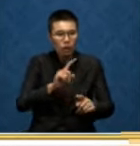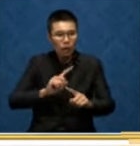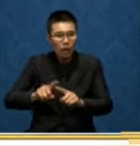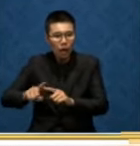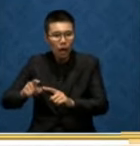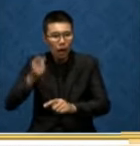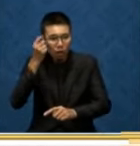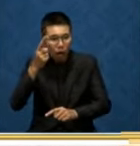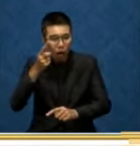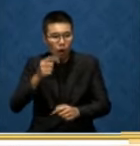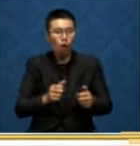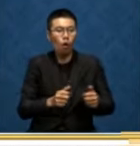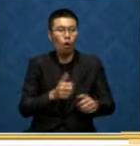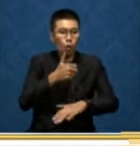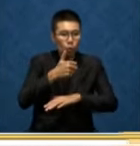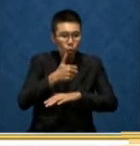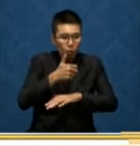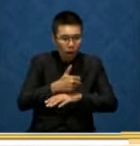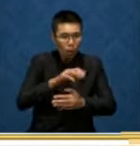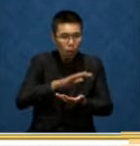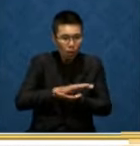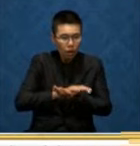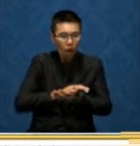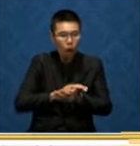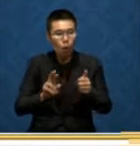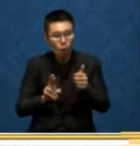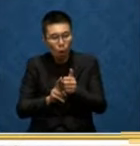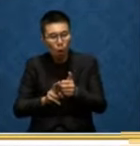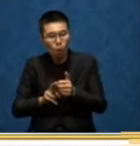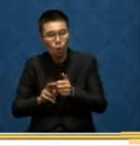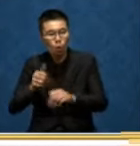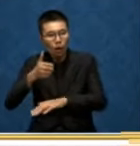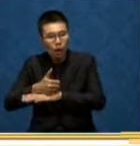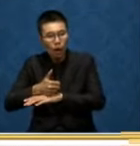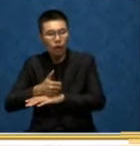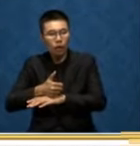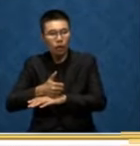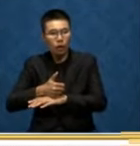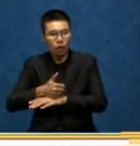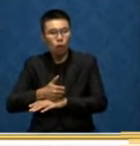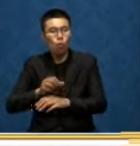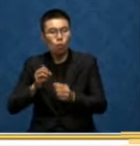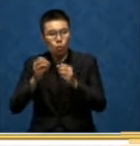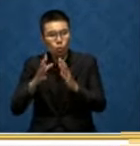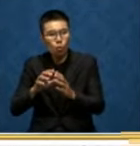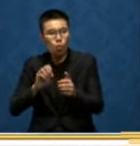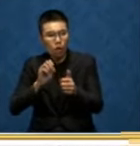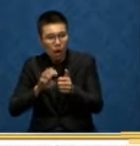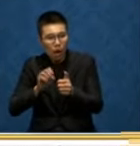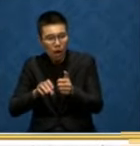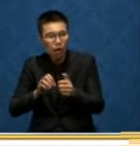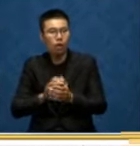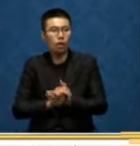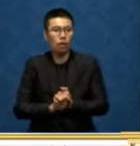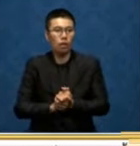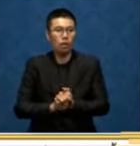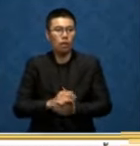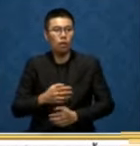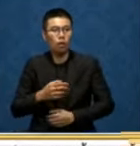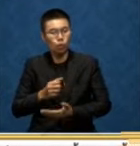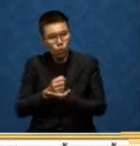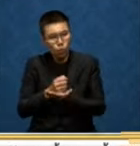โรงเรียนรองผู้อำนวยการครูแนะแนวต่างๆบุคลากรทางการศึกษาเนี่ยได้เข้าใจว่าเราจะแก้ปัญหาให้เด็ก